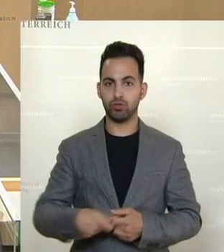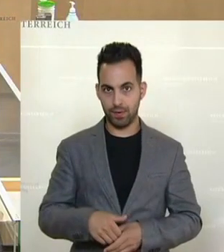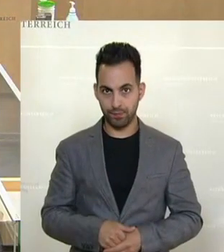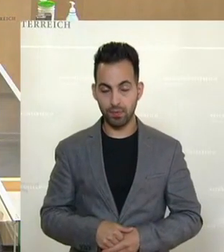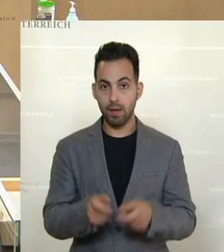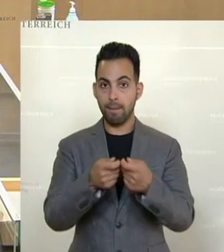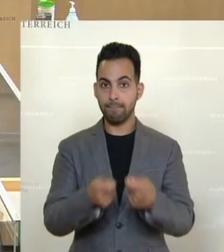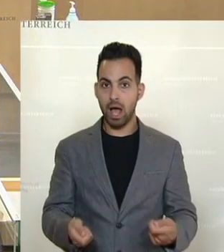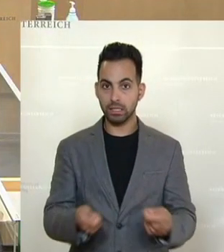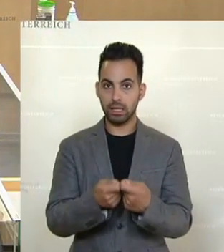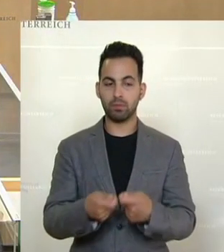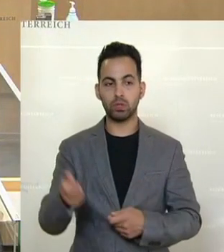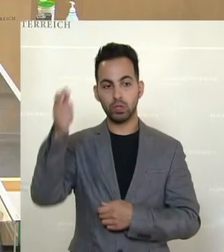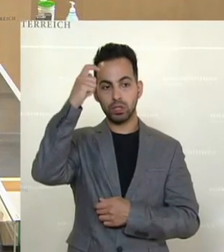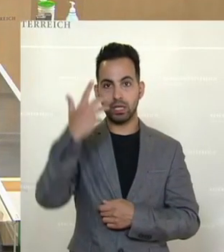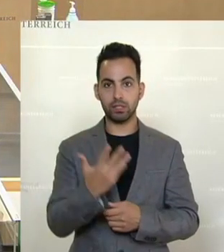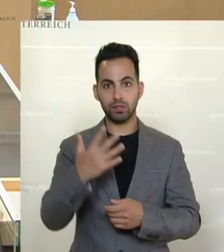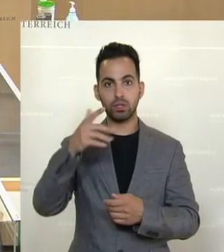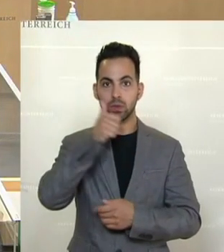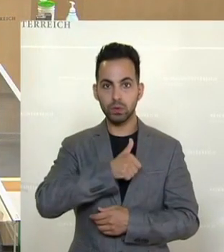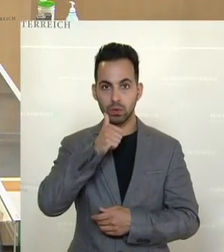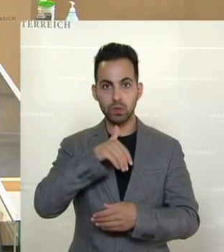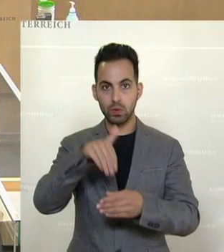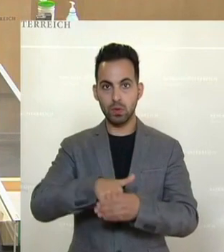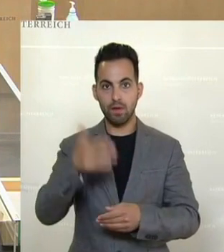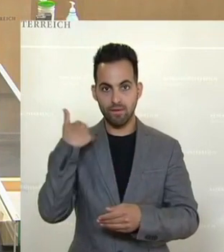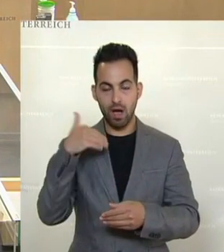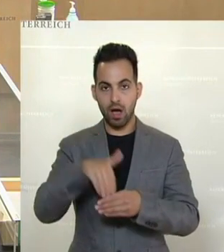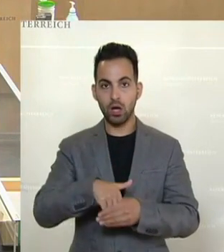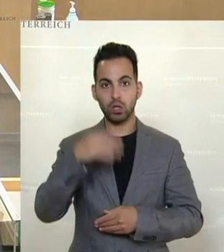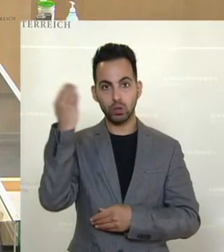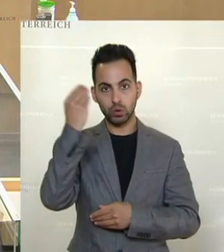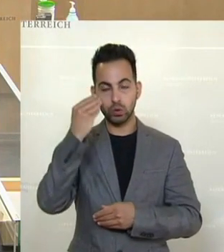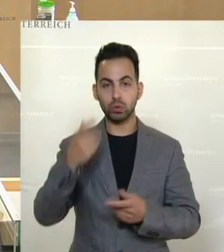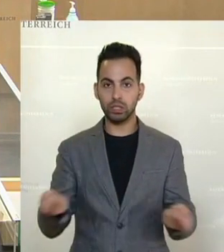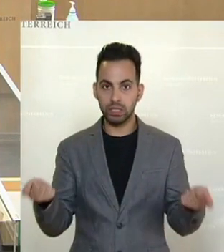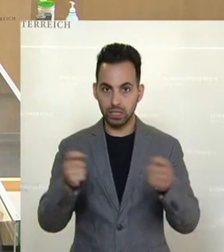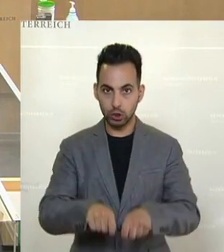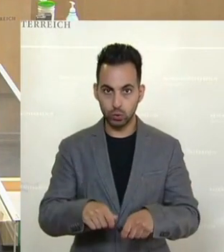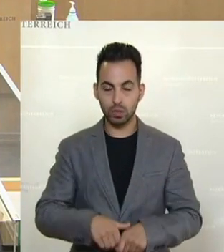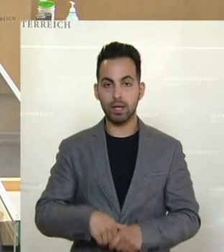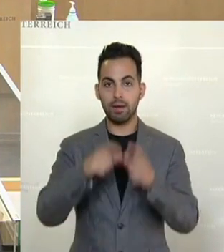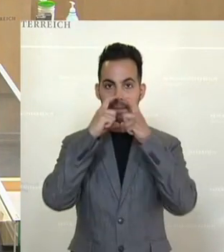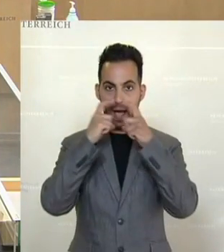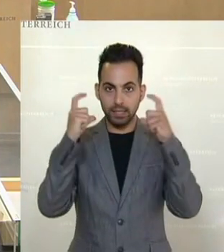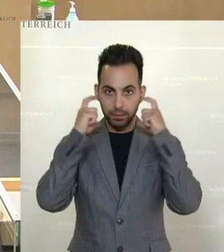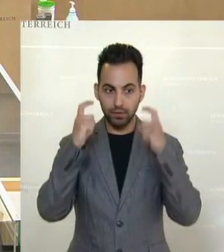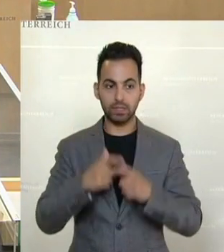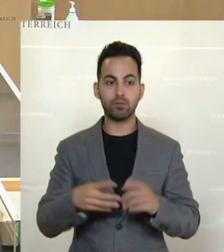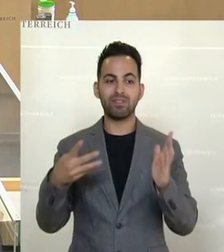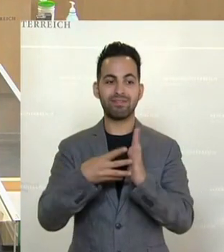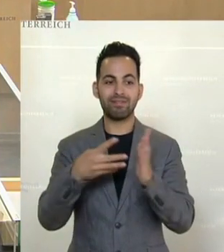die Türkis und Grün gesetzt haben, Schulschließungen, Maskenpflicht und